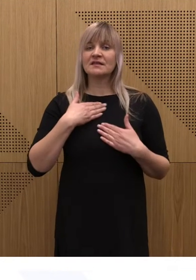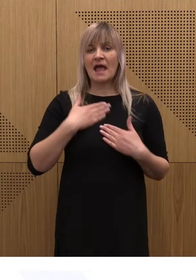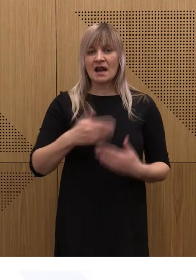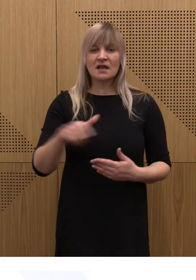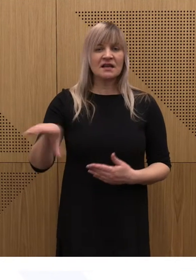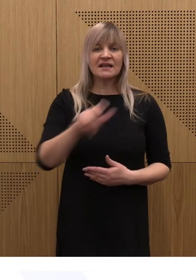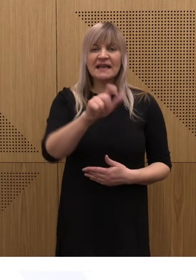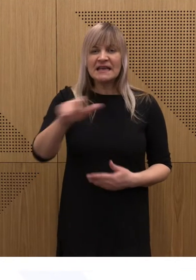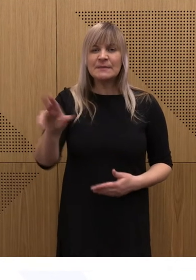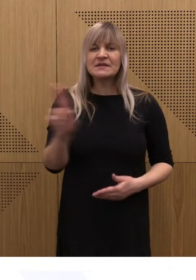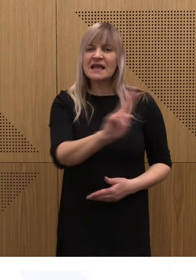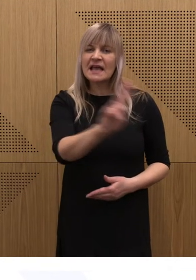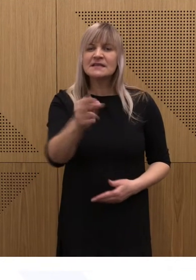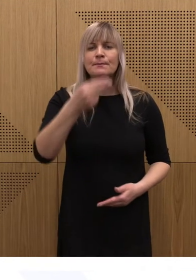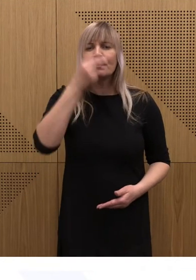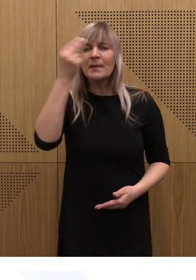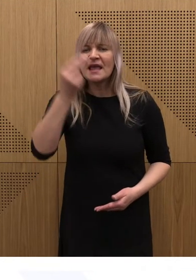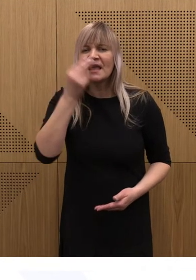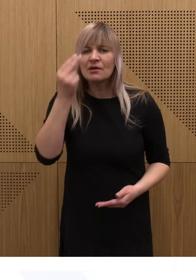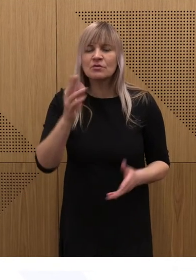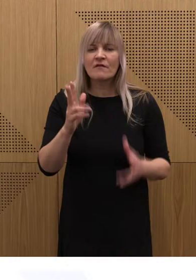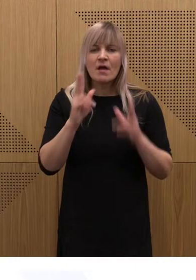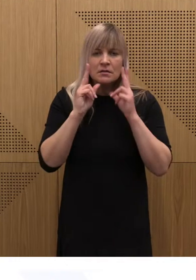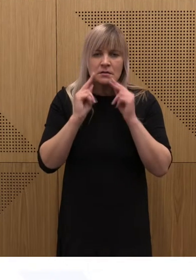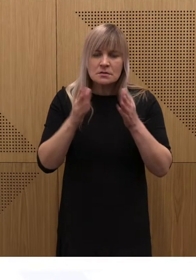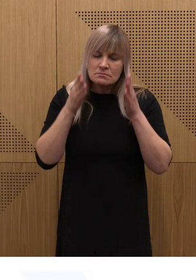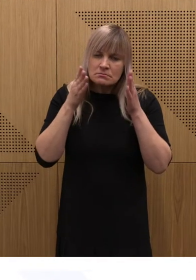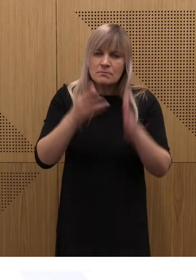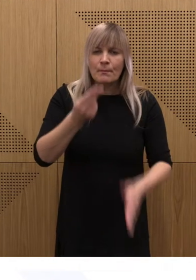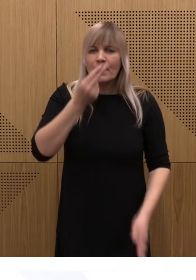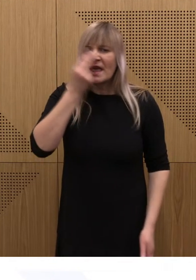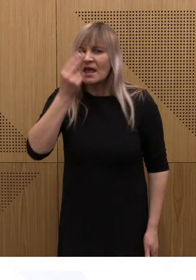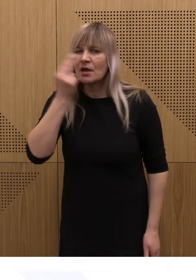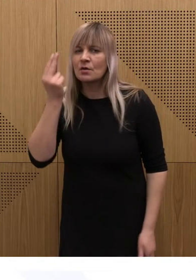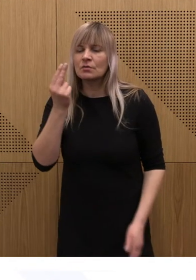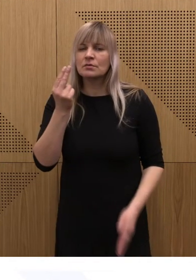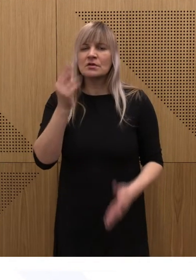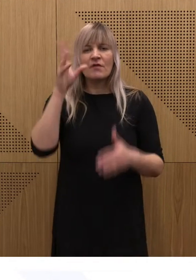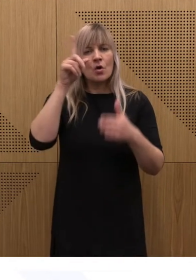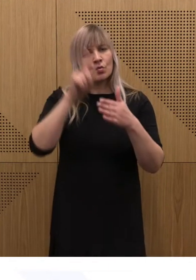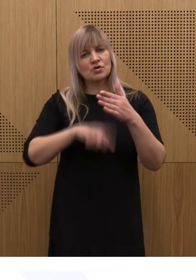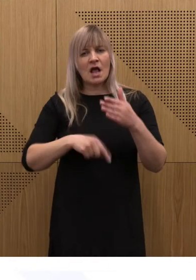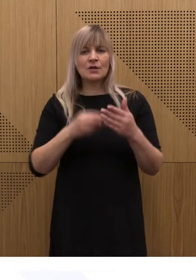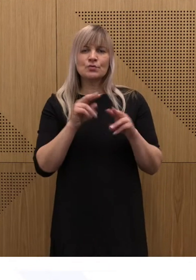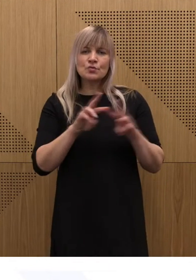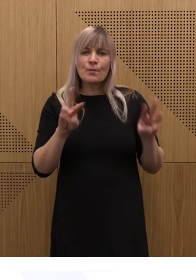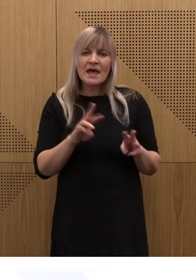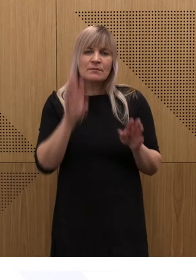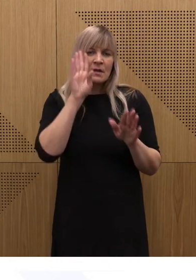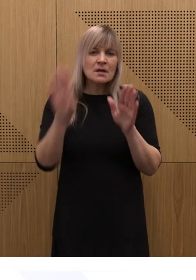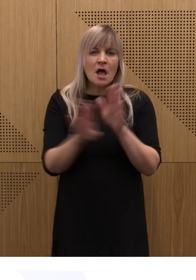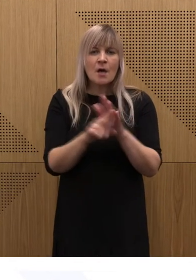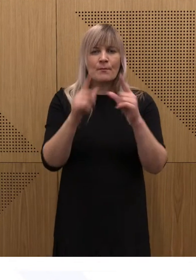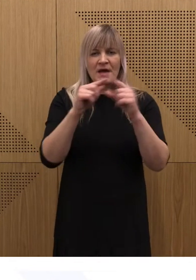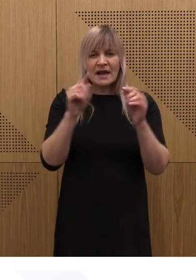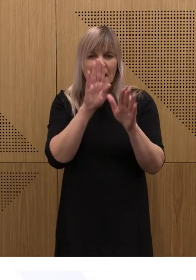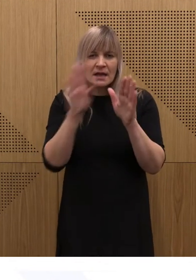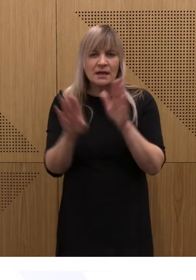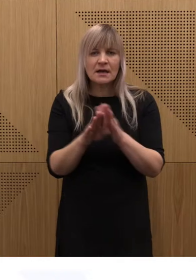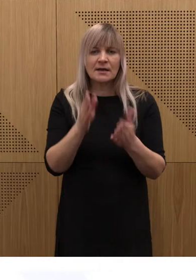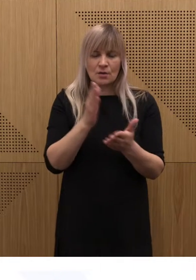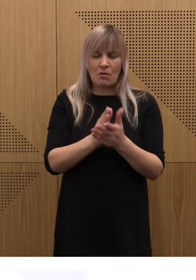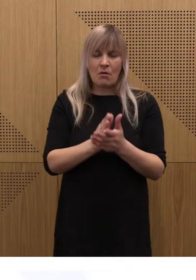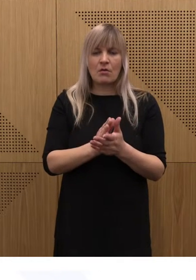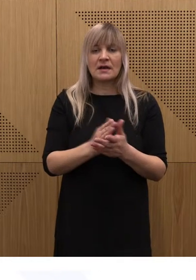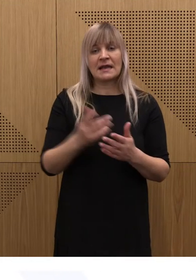kes pingutavad väga tõsiselt , et järgida erinevaid usaldusmeetmeid , erinevaid reegleid , jälgida ka seda , et